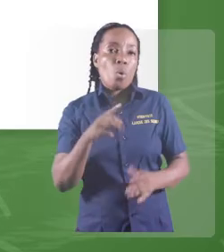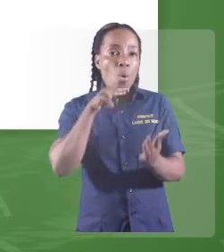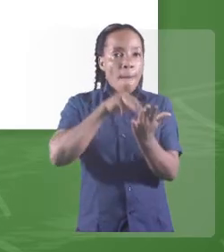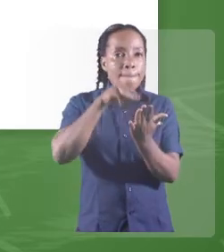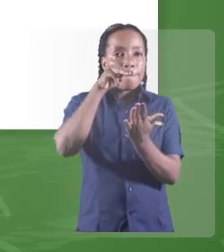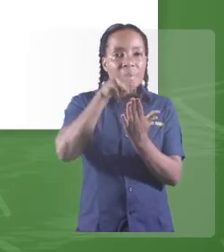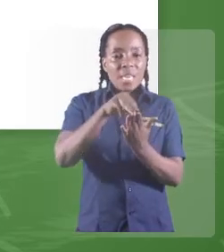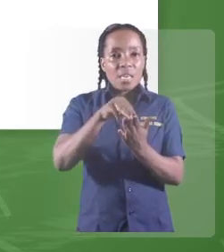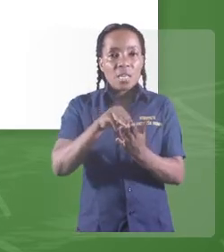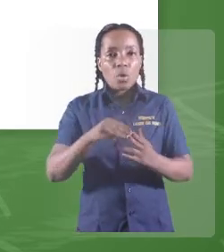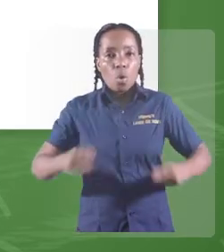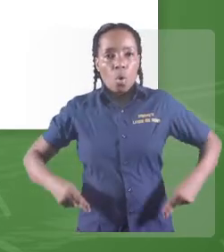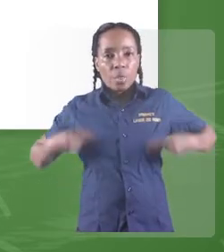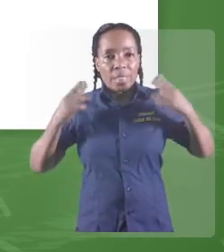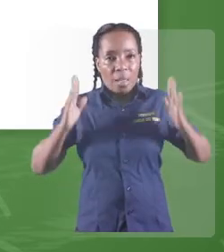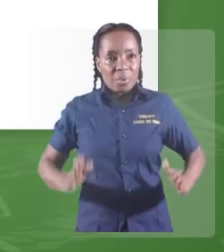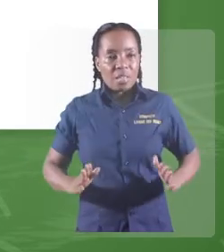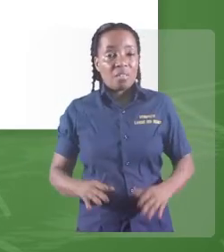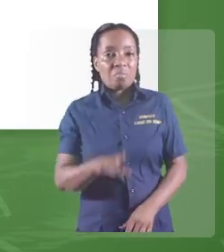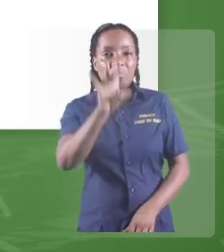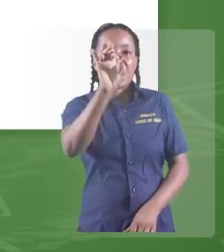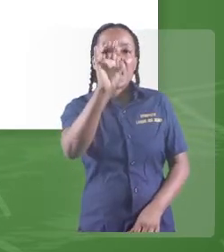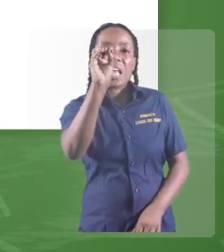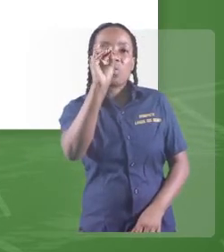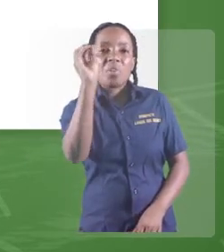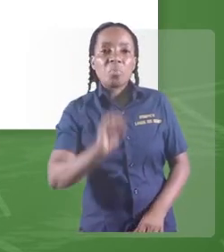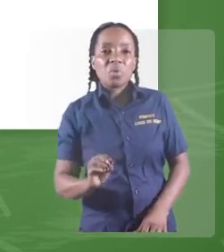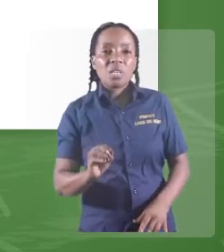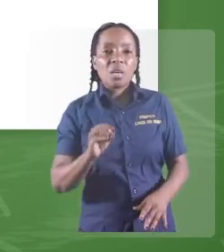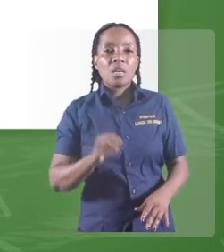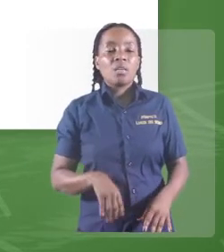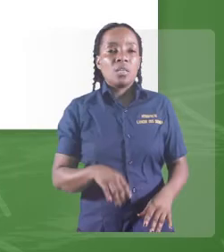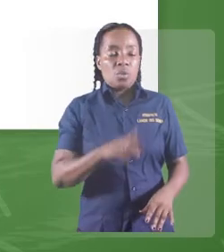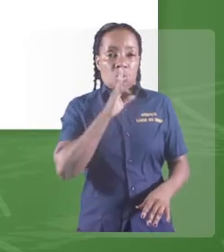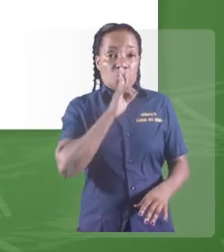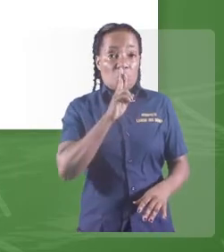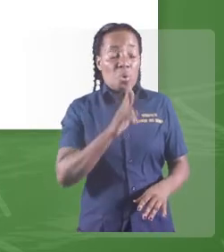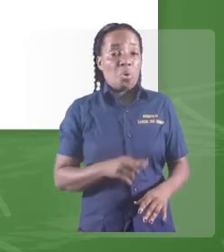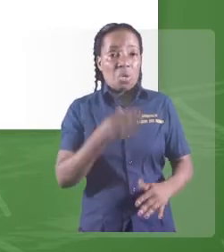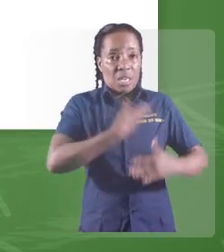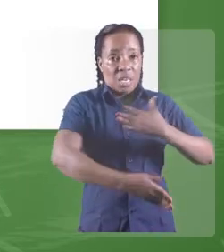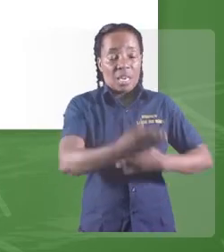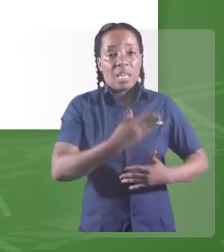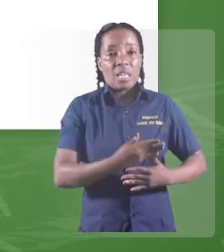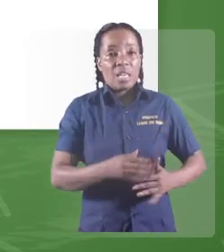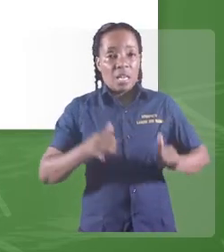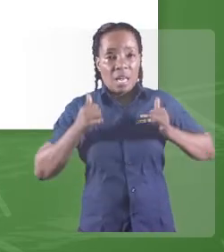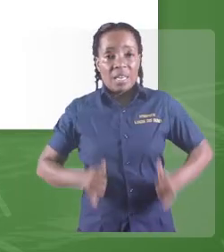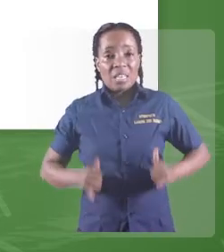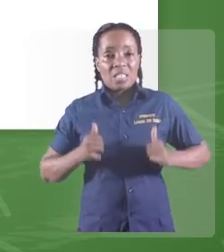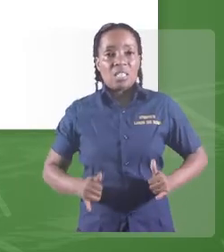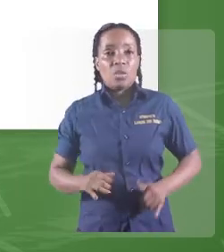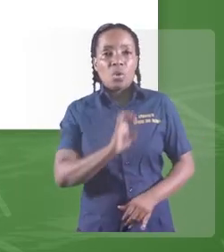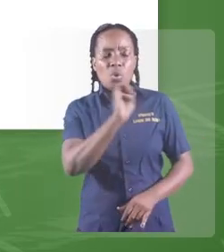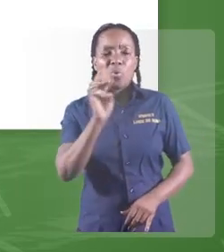dont 80% sont nés en Algérie. Cette communauté française ne représentait que